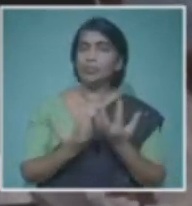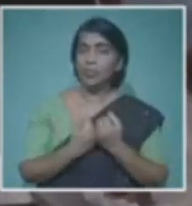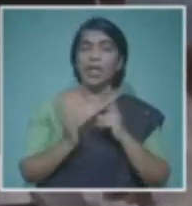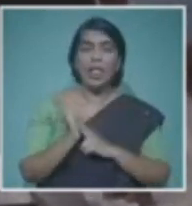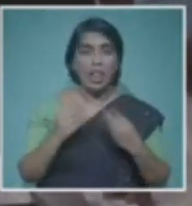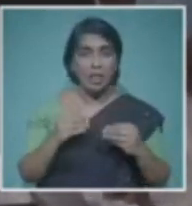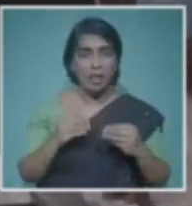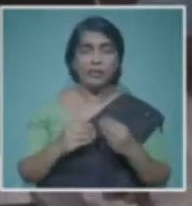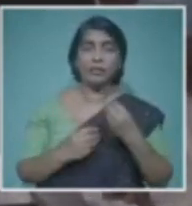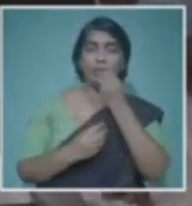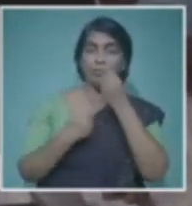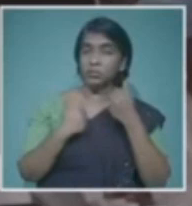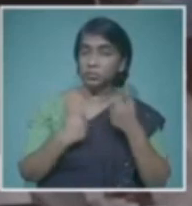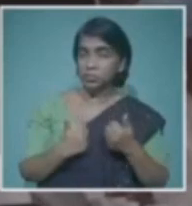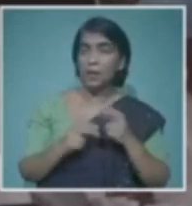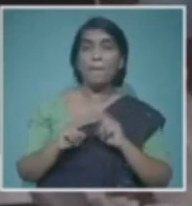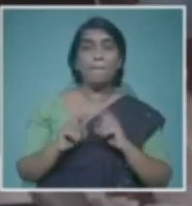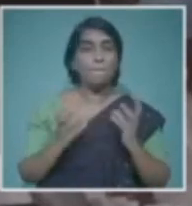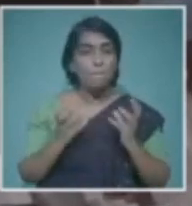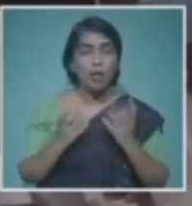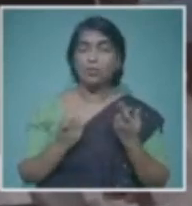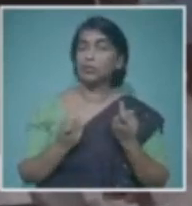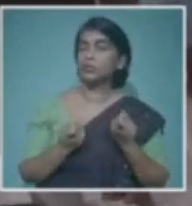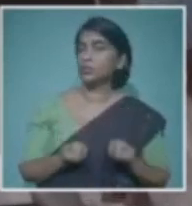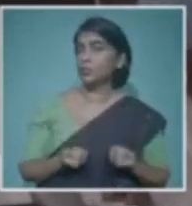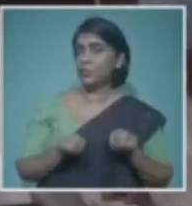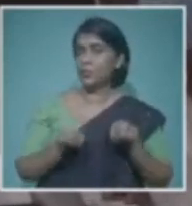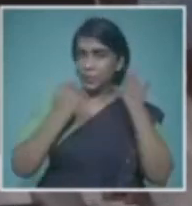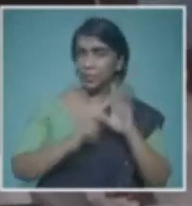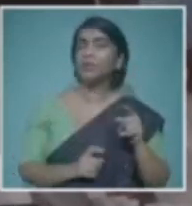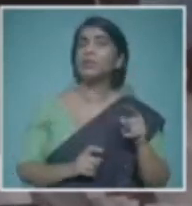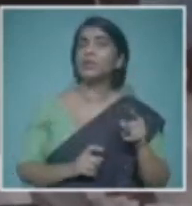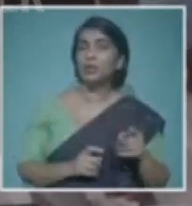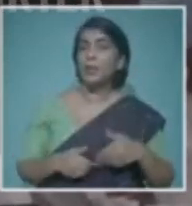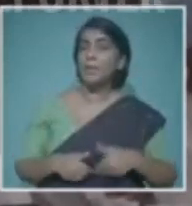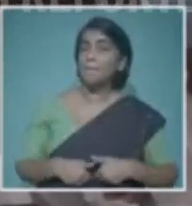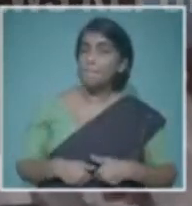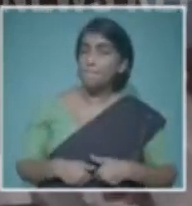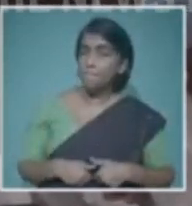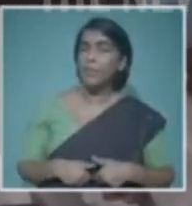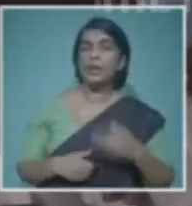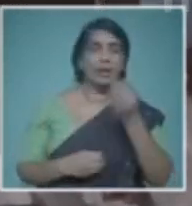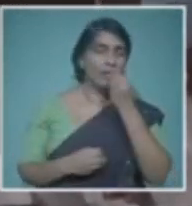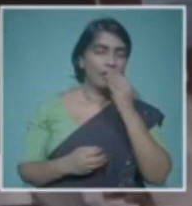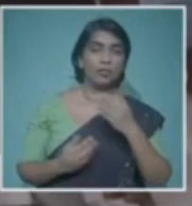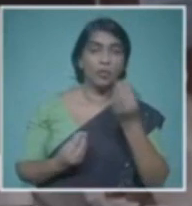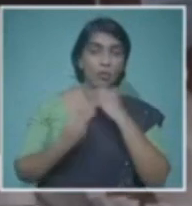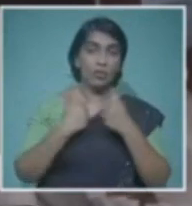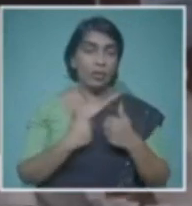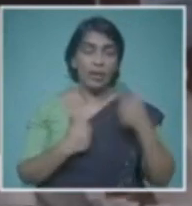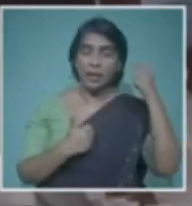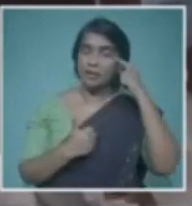එළවලු ප්‍රෝටීන් පළතුරු වල මිල අධික යෑම නිසා බඩගින්නට කනවා මිසක් පෝෂණය ගැන